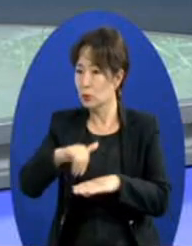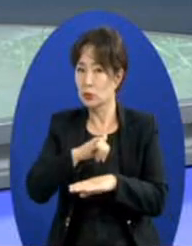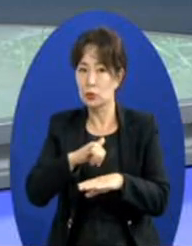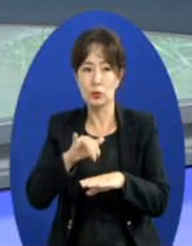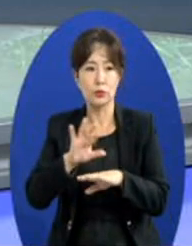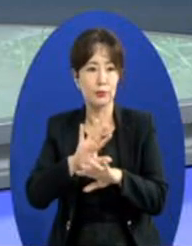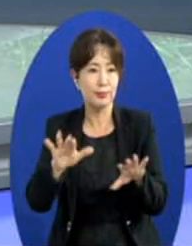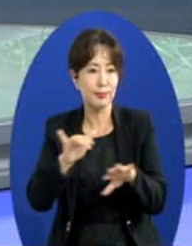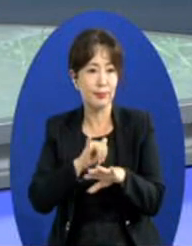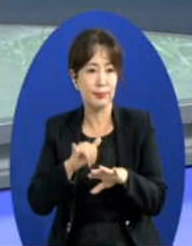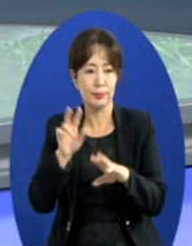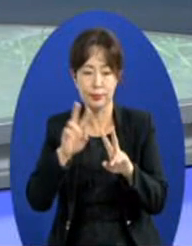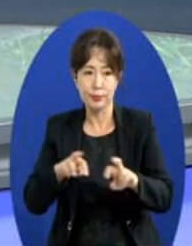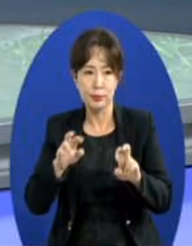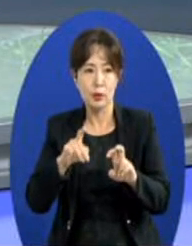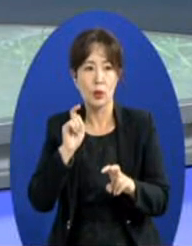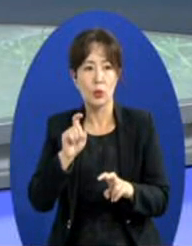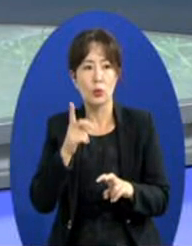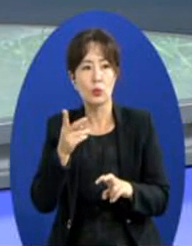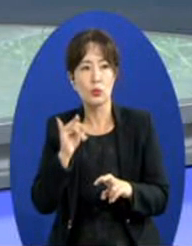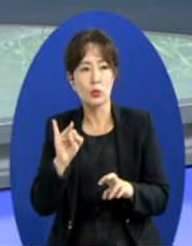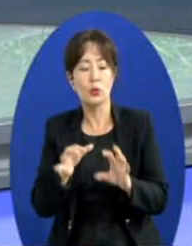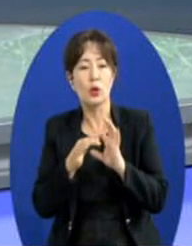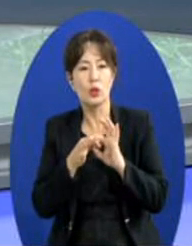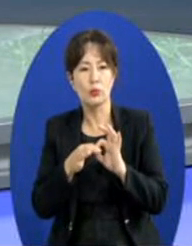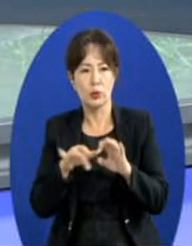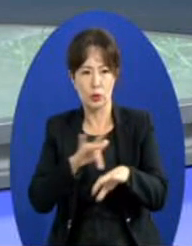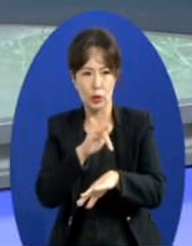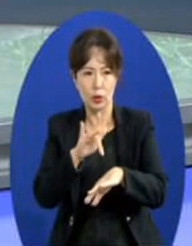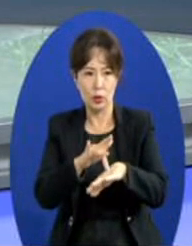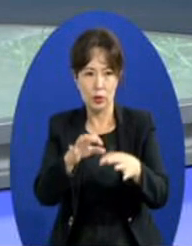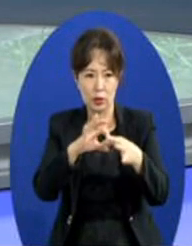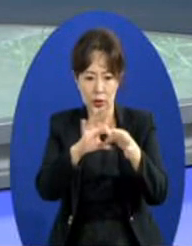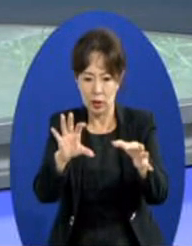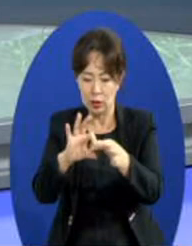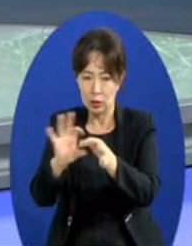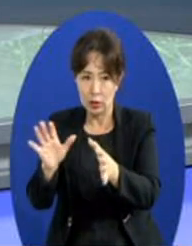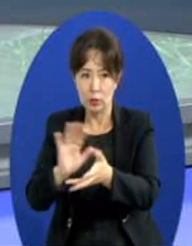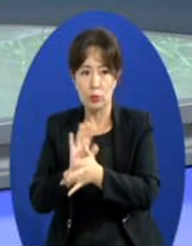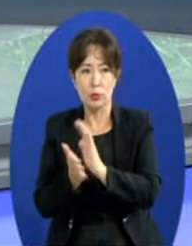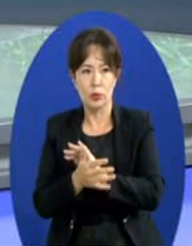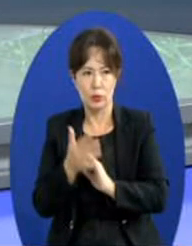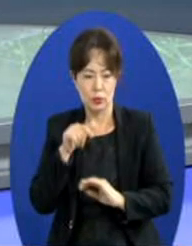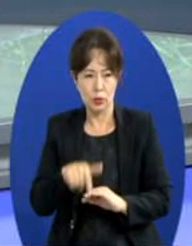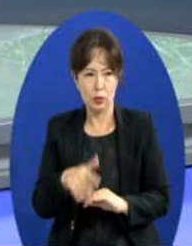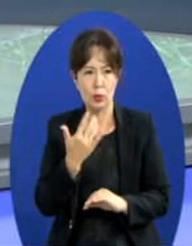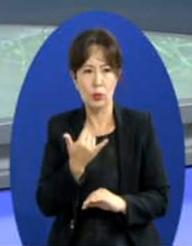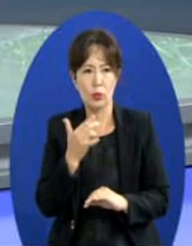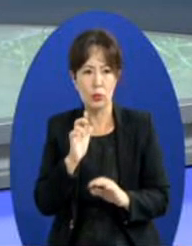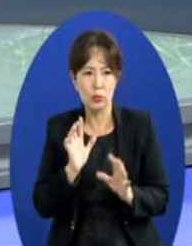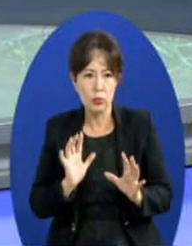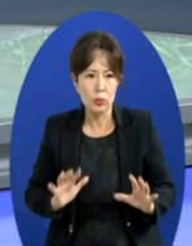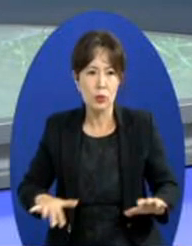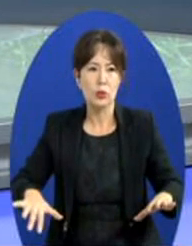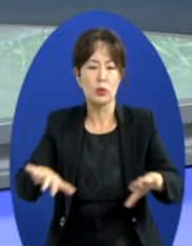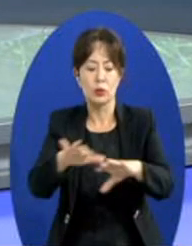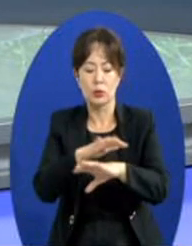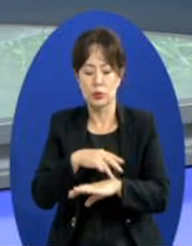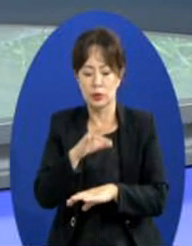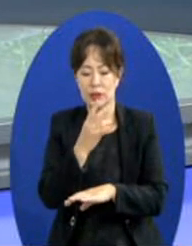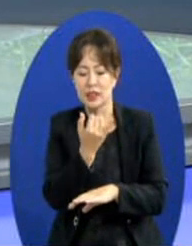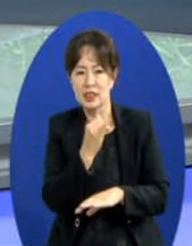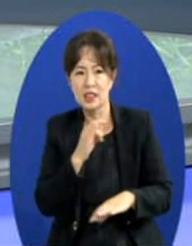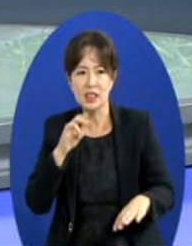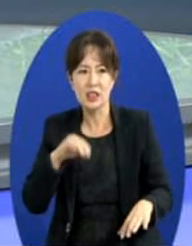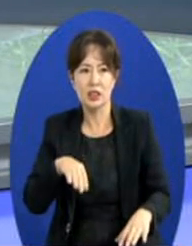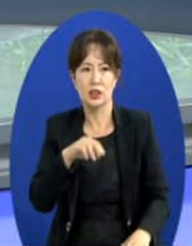Улан бусад орны судлаачид хөндөө бүрэнтэй холбоотой хэд хэдэн хотын төврийг олж нээсэн боловч өнөөдрийн хүртэл нийслэл Лууд хотыг илрүүлээг байсан юм а.